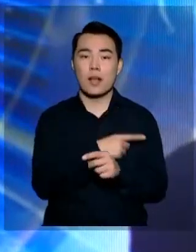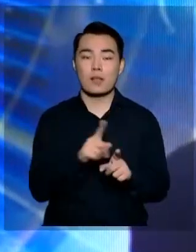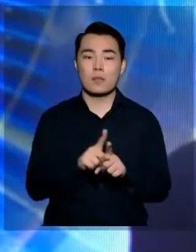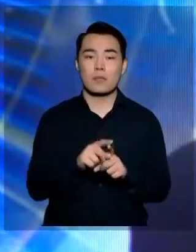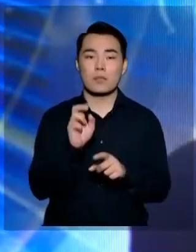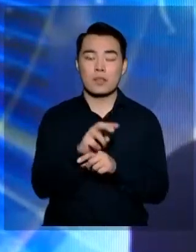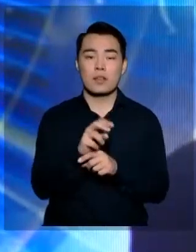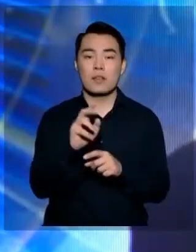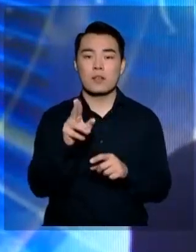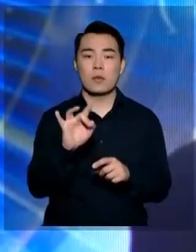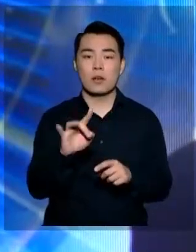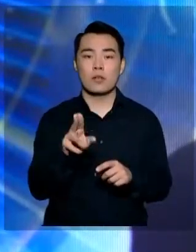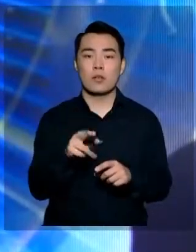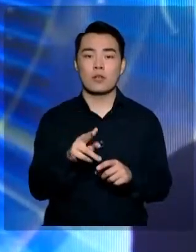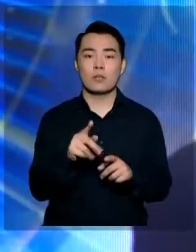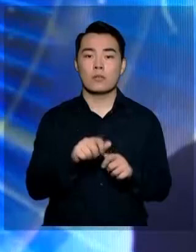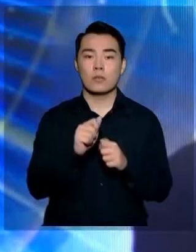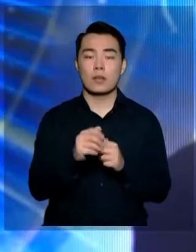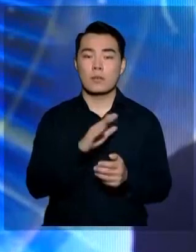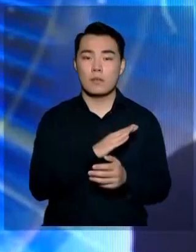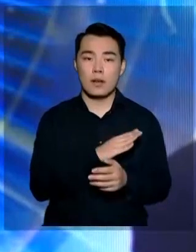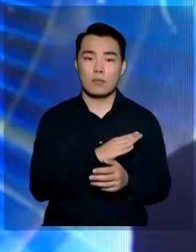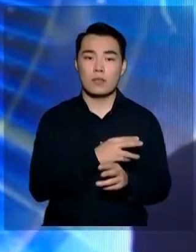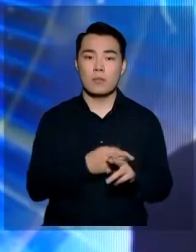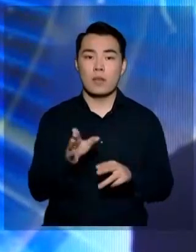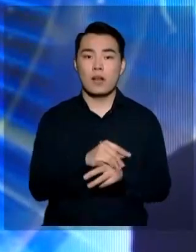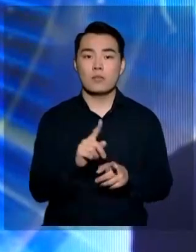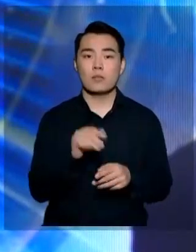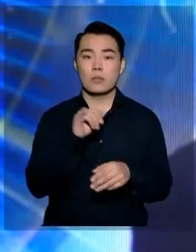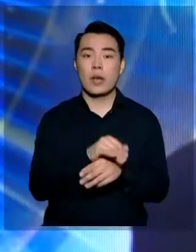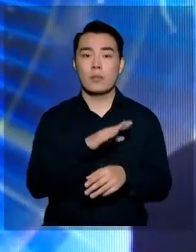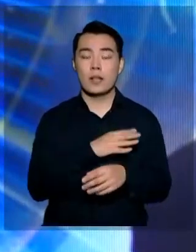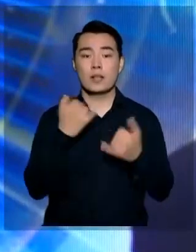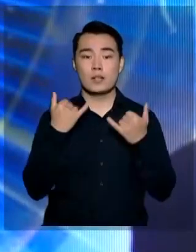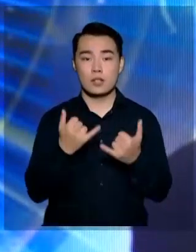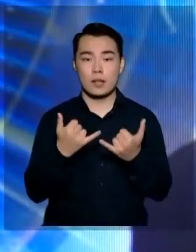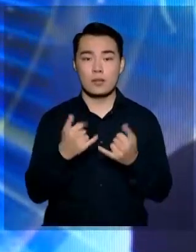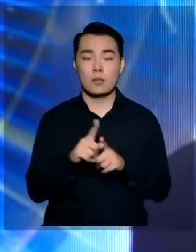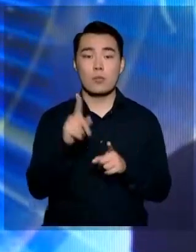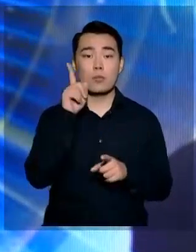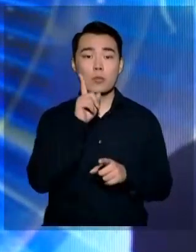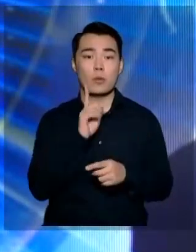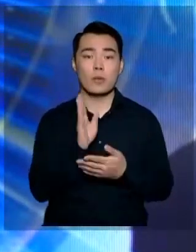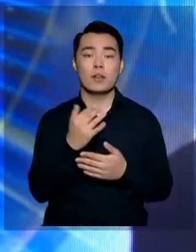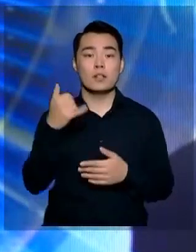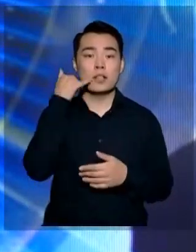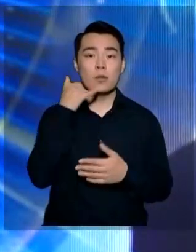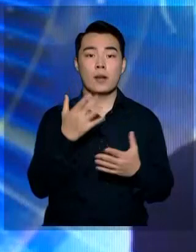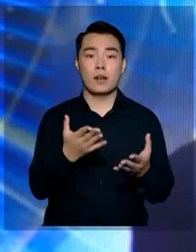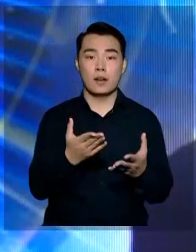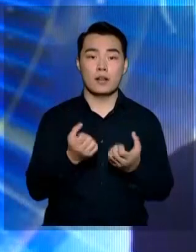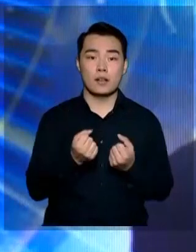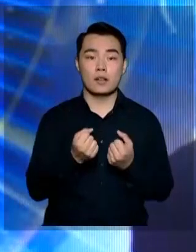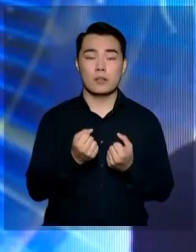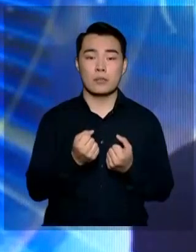қазір QR-мен төлей жүрміз. Дәл солай біз өзіміздің қосымшаны да солай жасадық. Қазір енді ыңғайлы, сіз телефонмен аласыз,